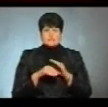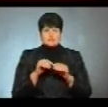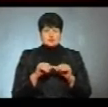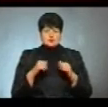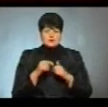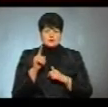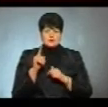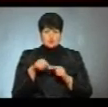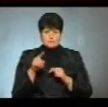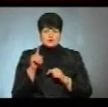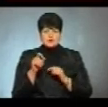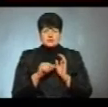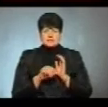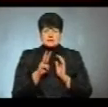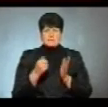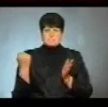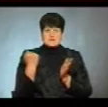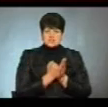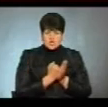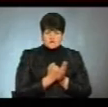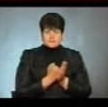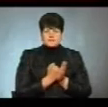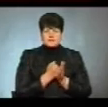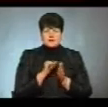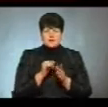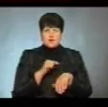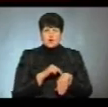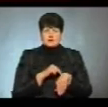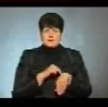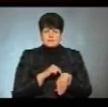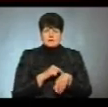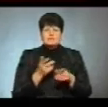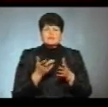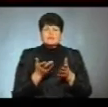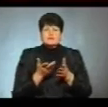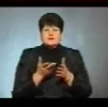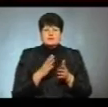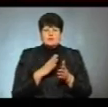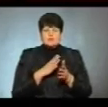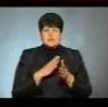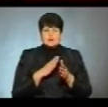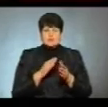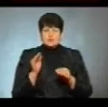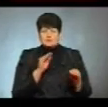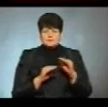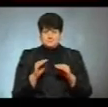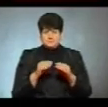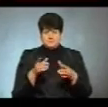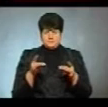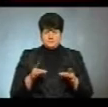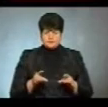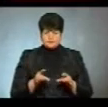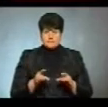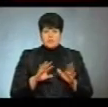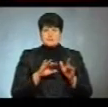номер 163, печатка окружної виборчої комісії, а також година, о котрій була опечатана ця упаковка. Після того,